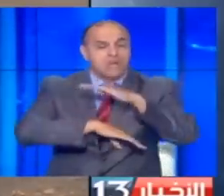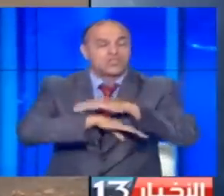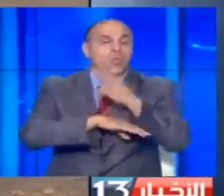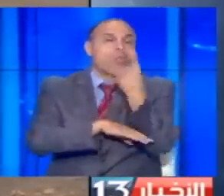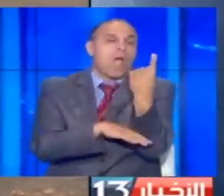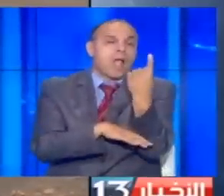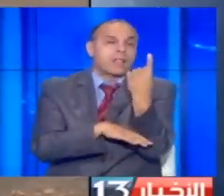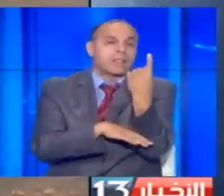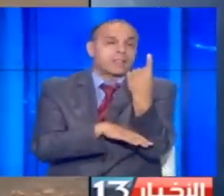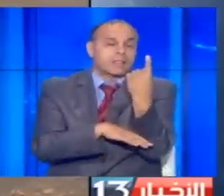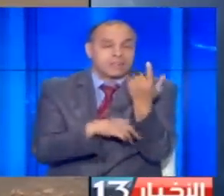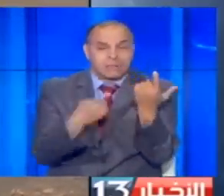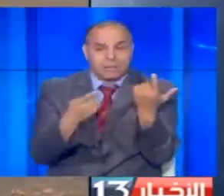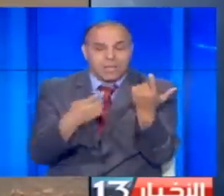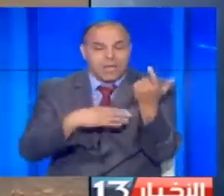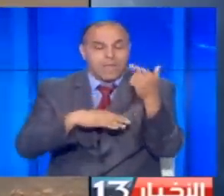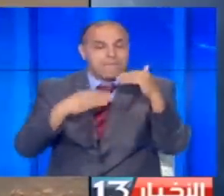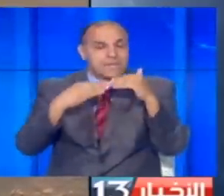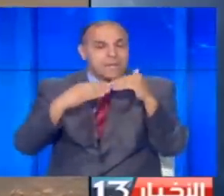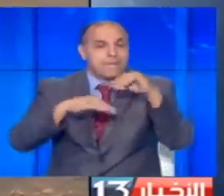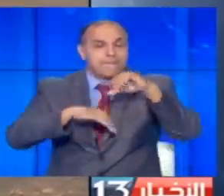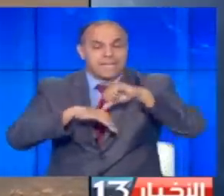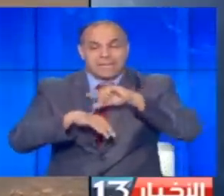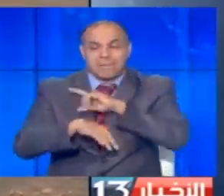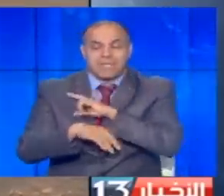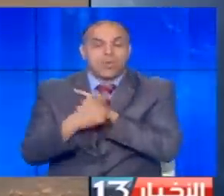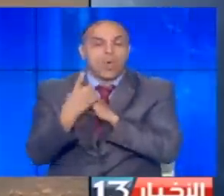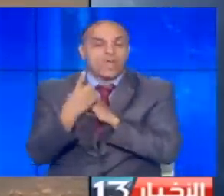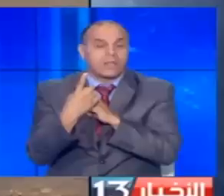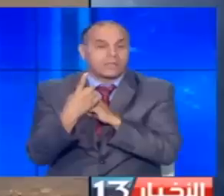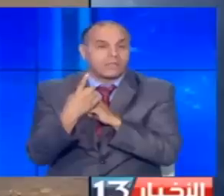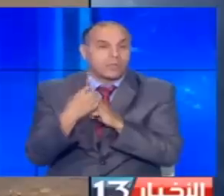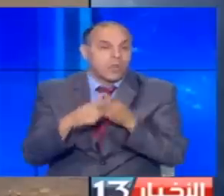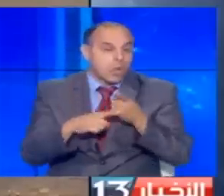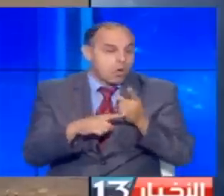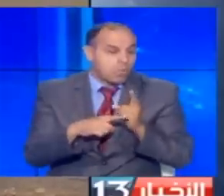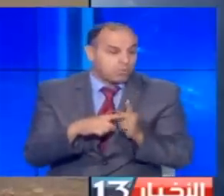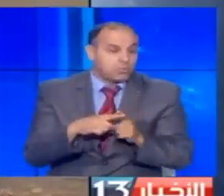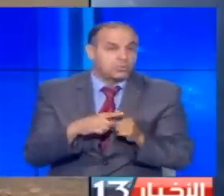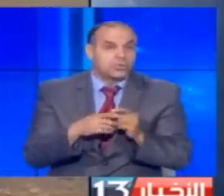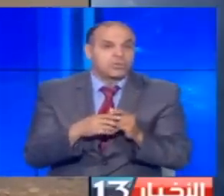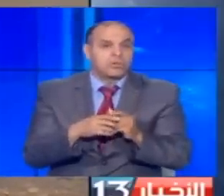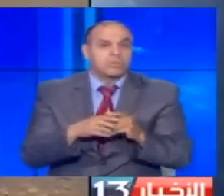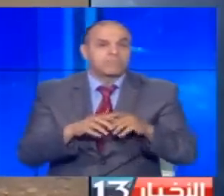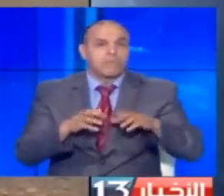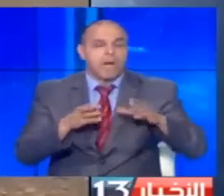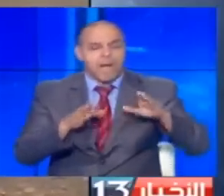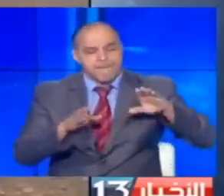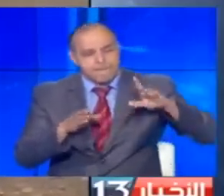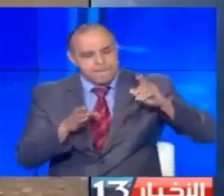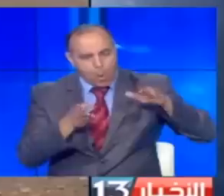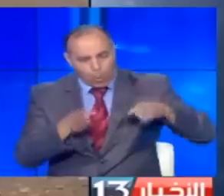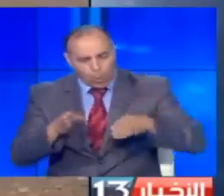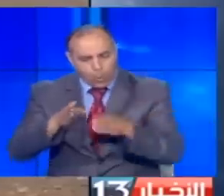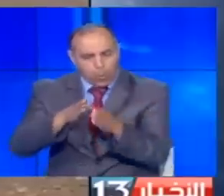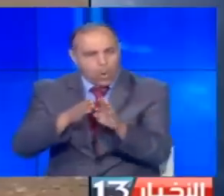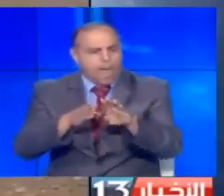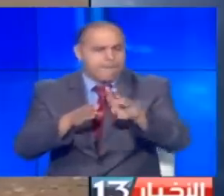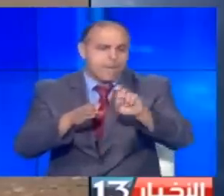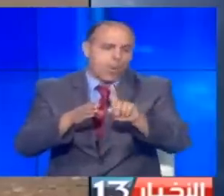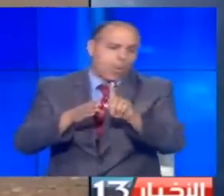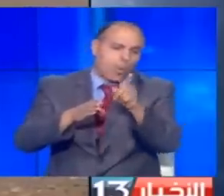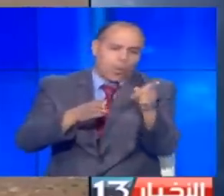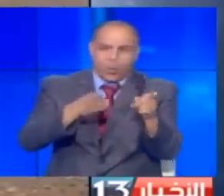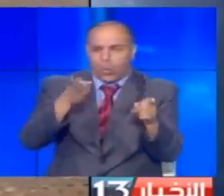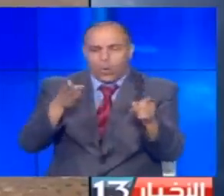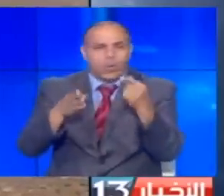واعتماد جسر وحيد على مستوى مدينه مدنيين بالاضافه الى كذلك سيلان بعض الاوديه الاخرى الجانبيه من المناطق